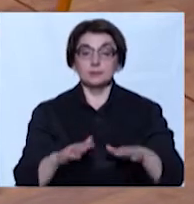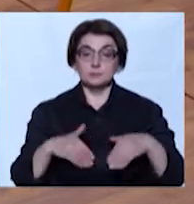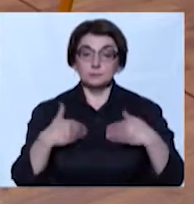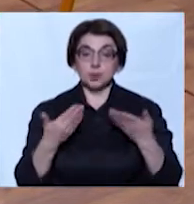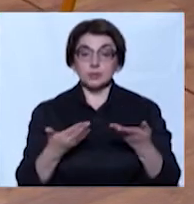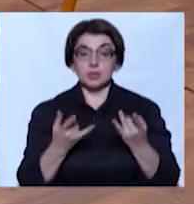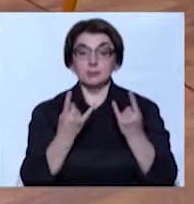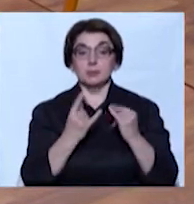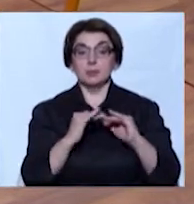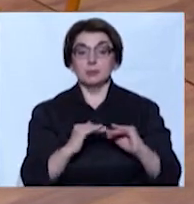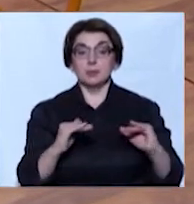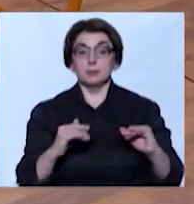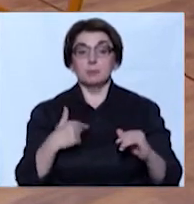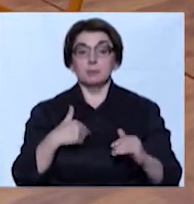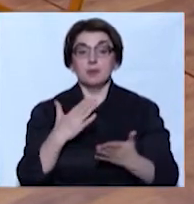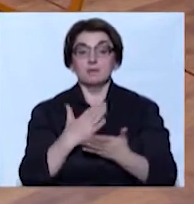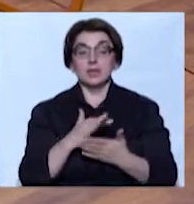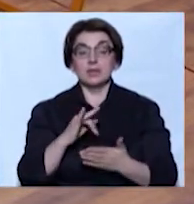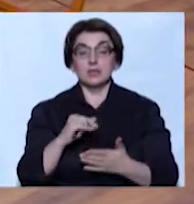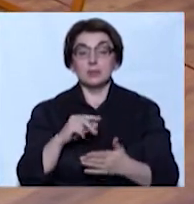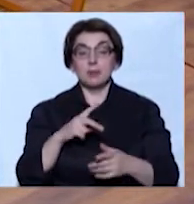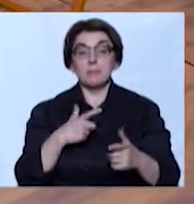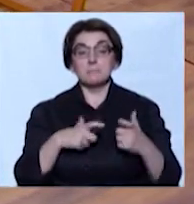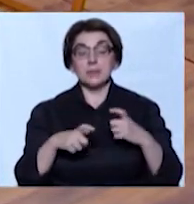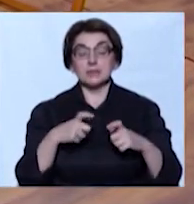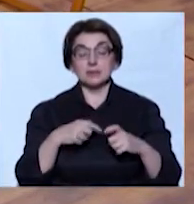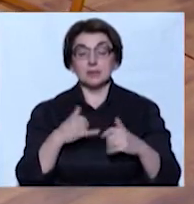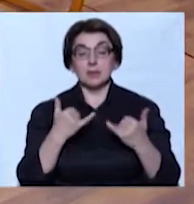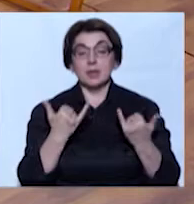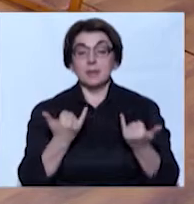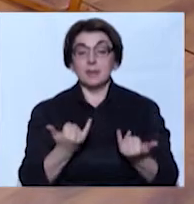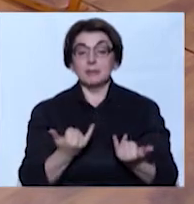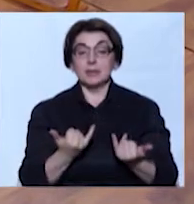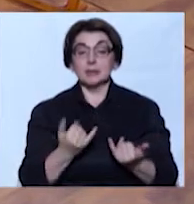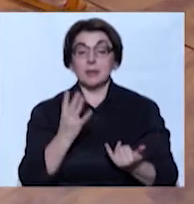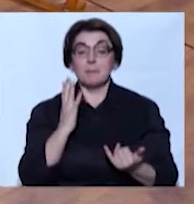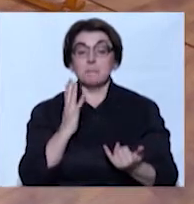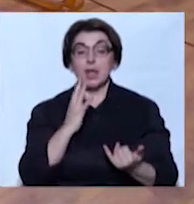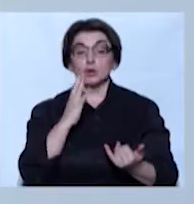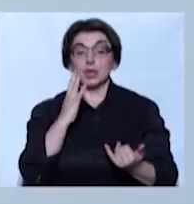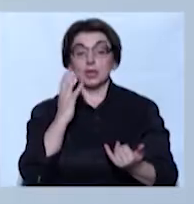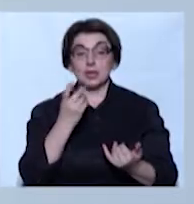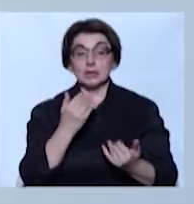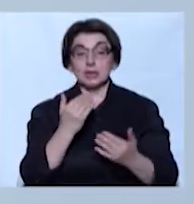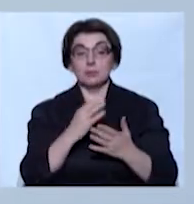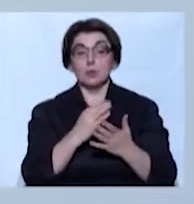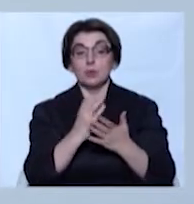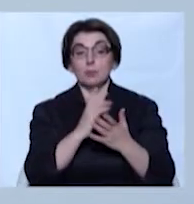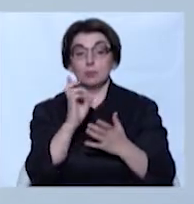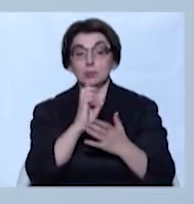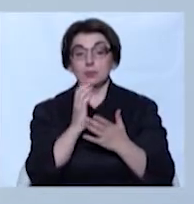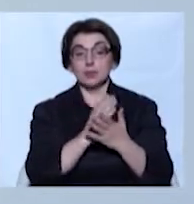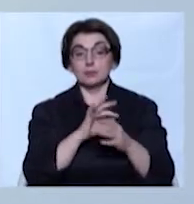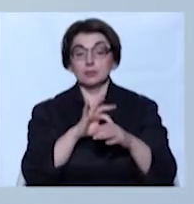მოგესალმებით ბავშვებო. მე ვარ ირმა მასწავლებელი და მეოთხე კლასელებო თქვენ დღეს გაკვეთილს ბუნებაში ჩაგიტარებთ.